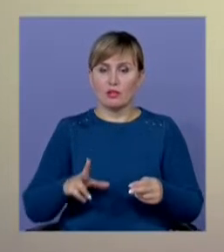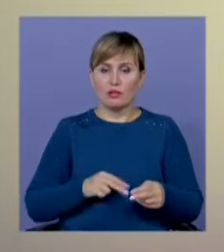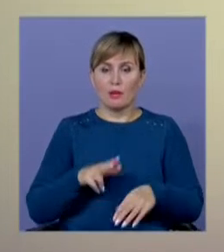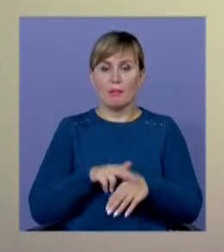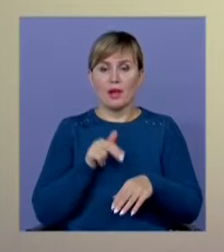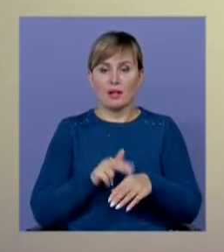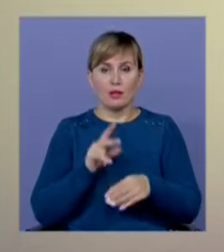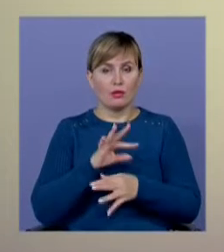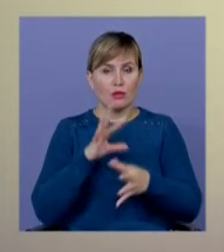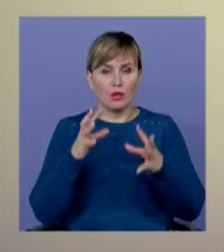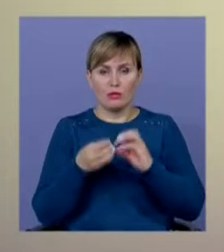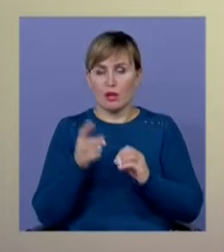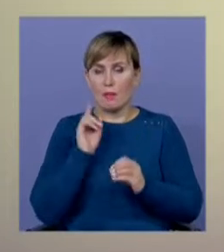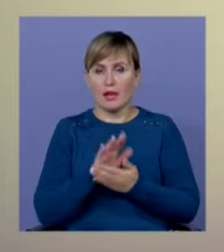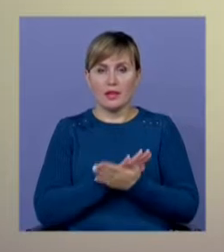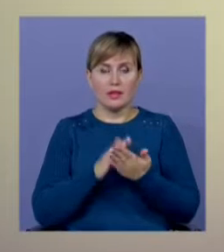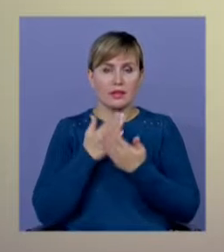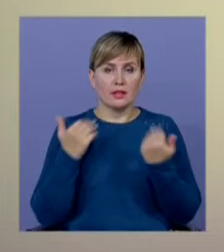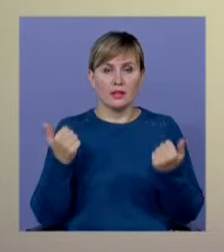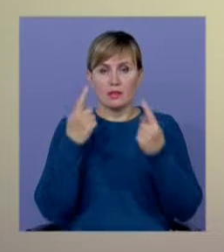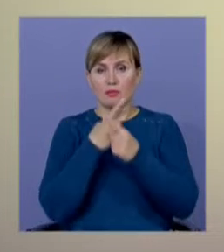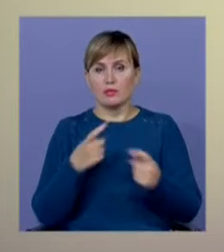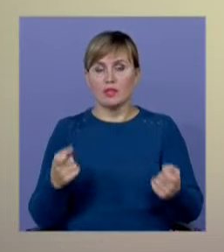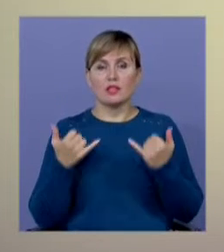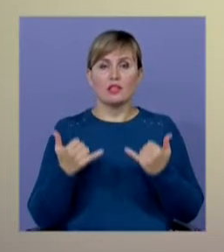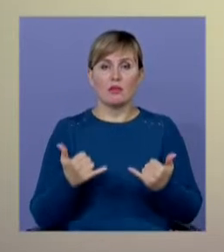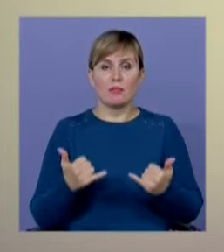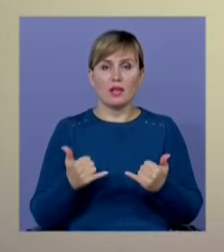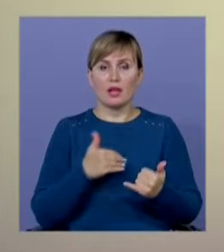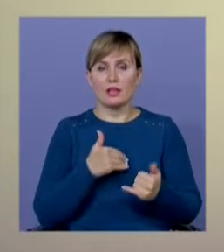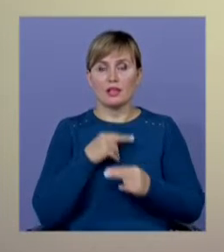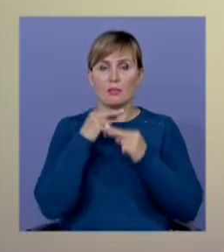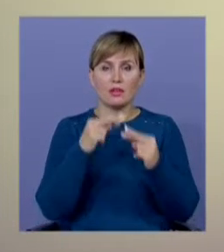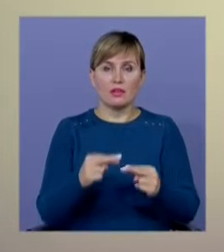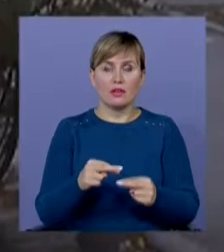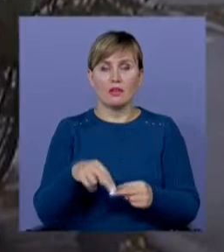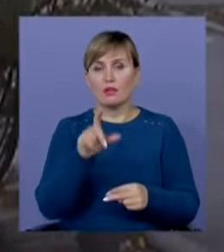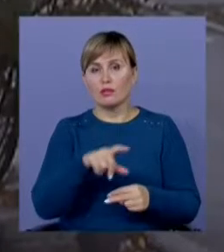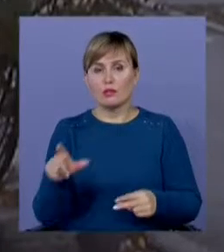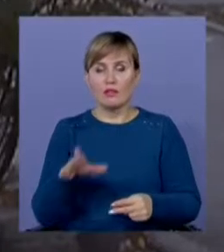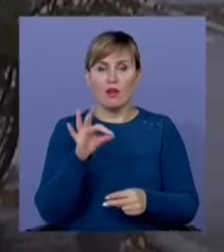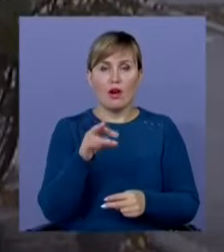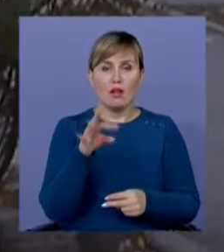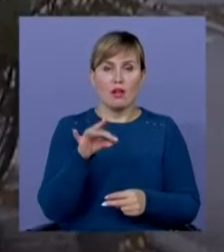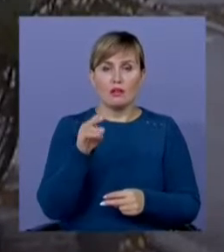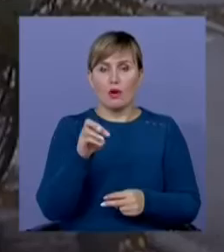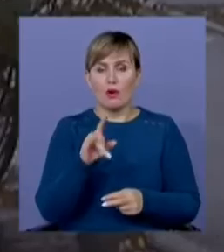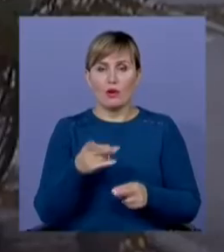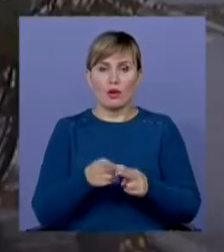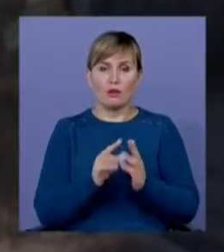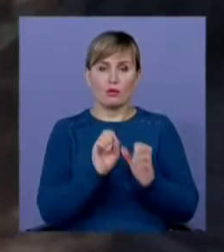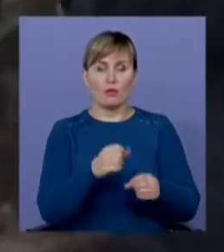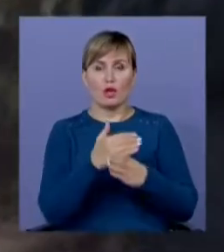полицию, но результатов пока никаких нет, сообщила Алия. Теперь она намерена обратиться к волонтерам, которые занимаются поиском пропавших